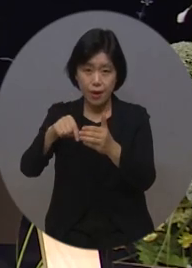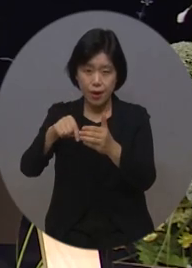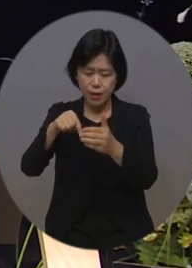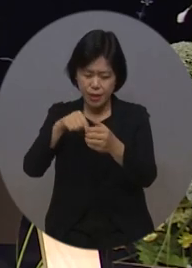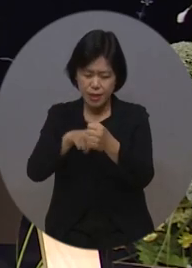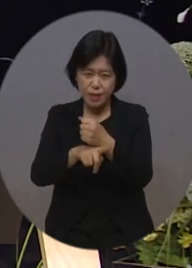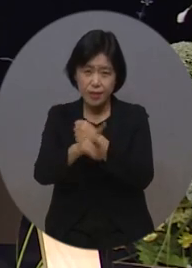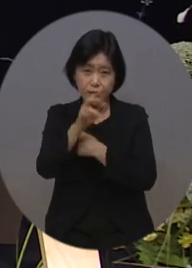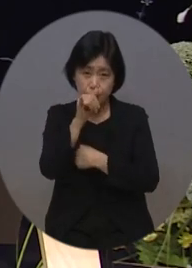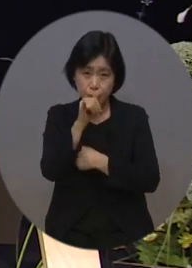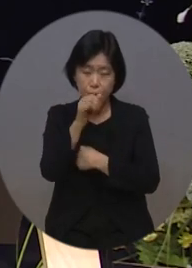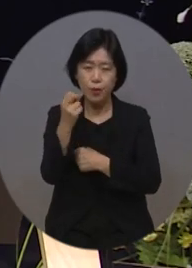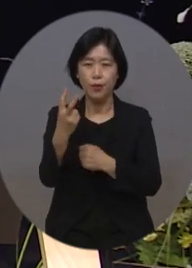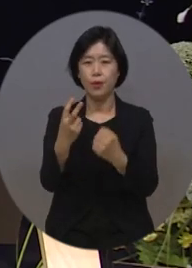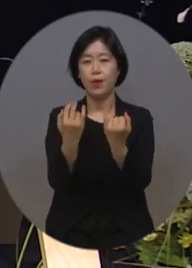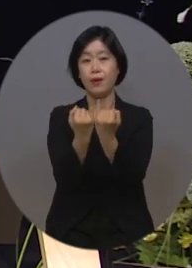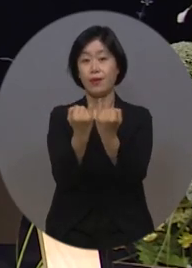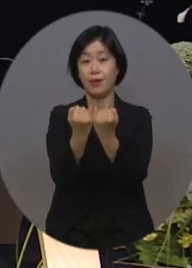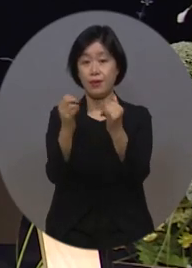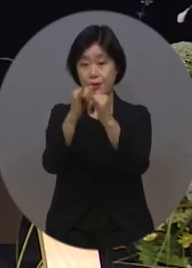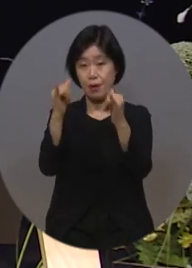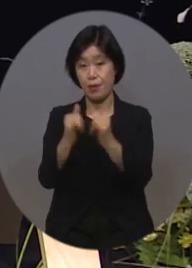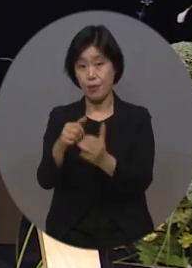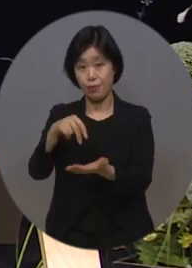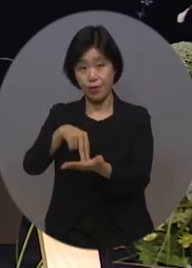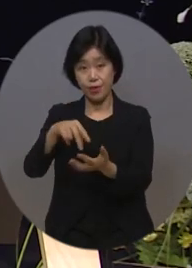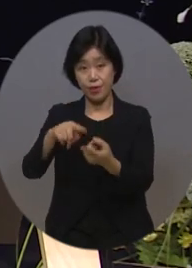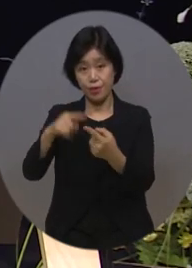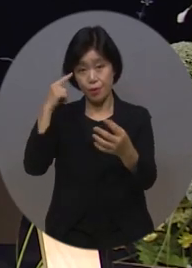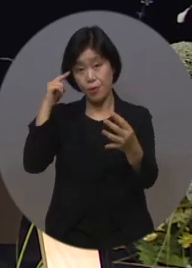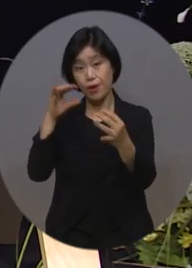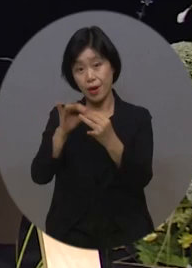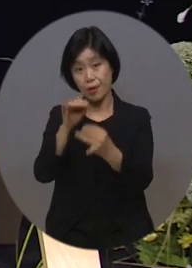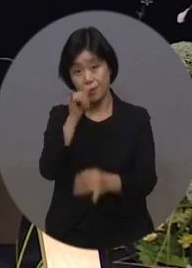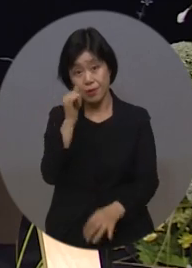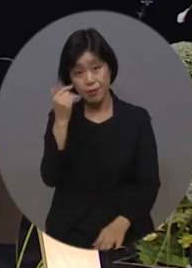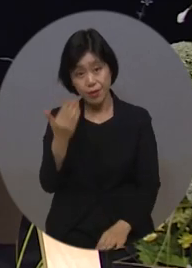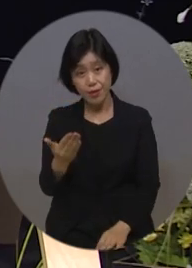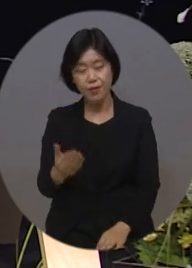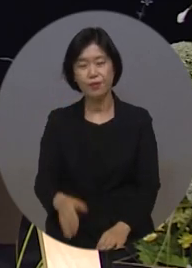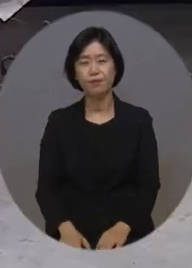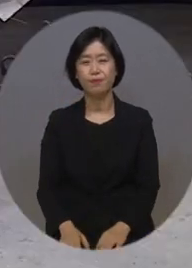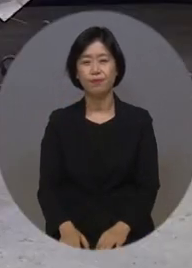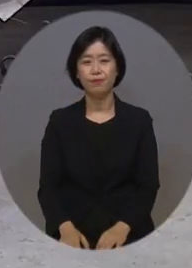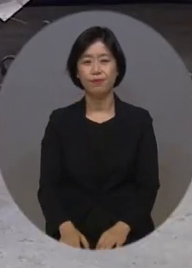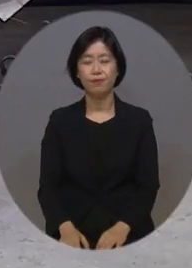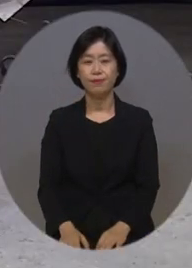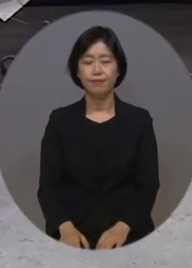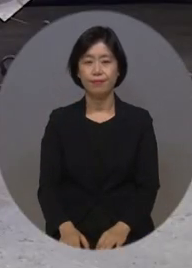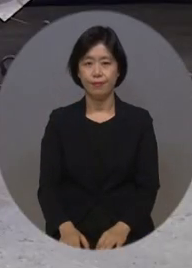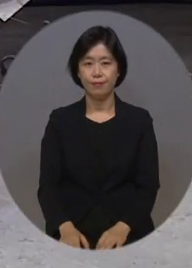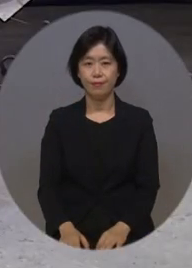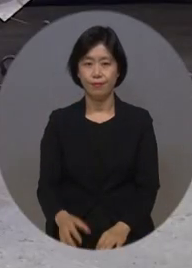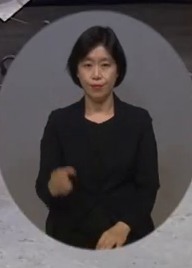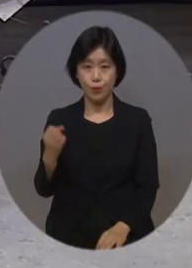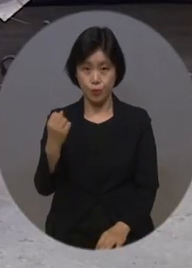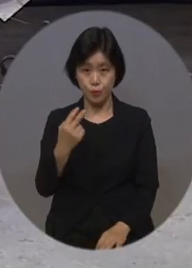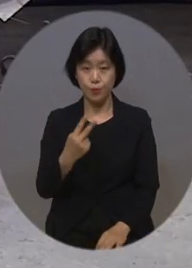위치에 공감하십니까? 아마도 공감하지 않을 수 없었을 것입니다. 그뿐만